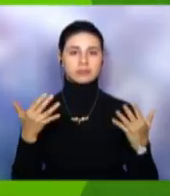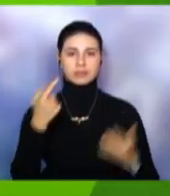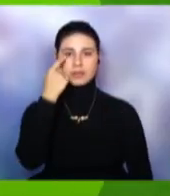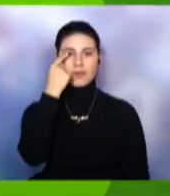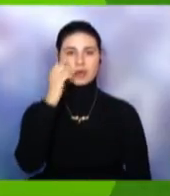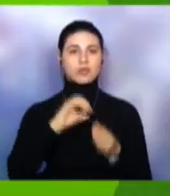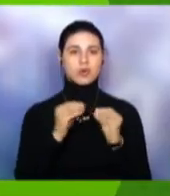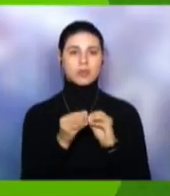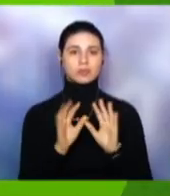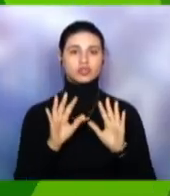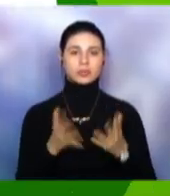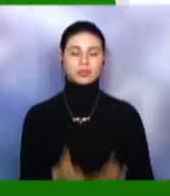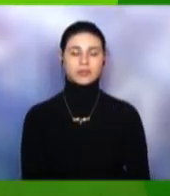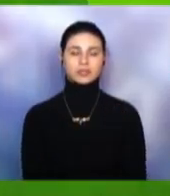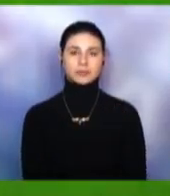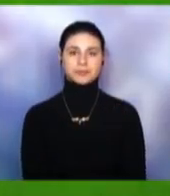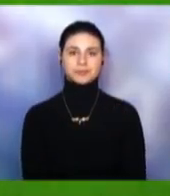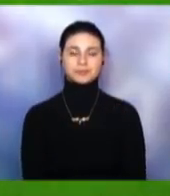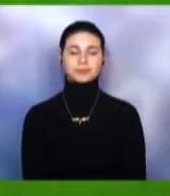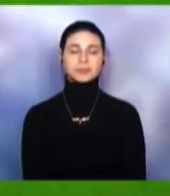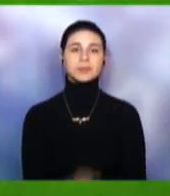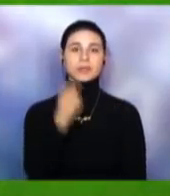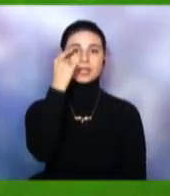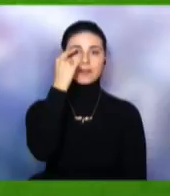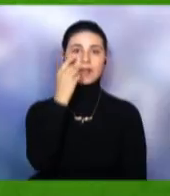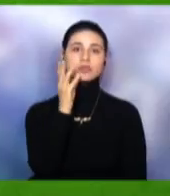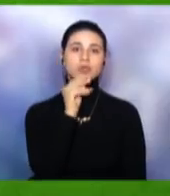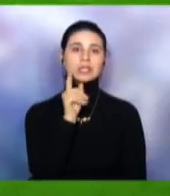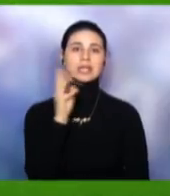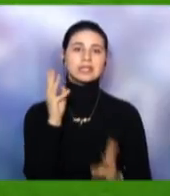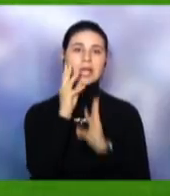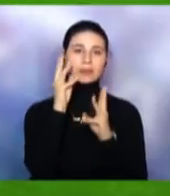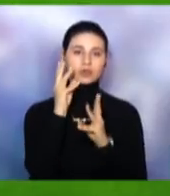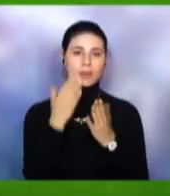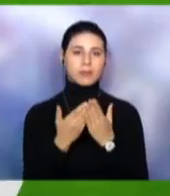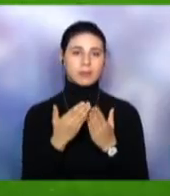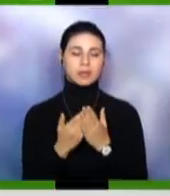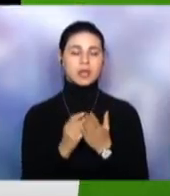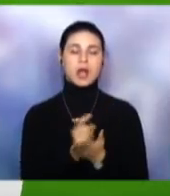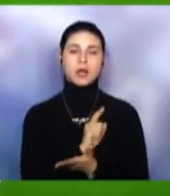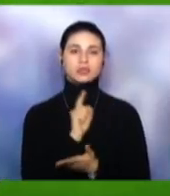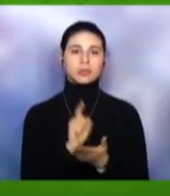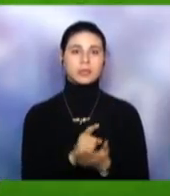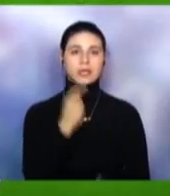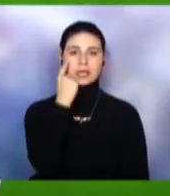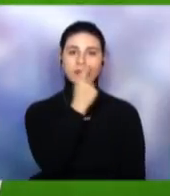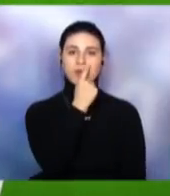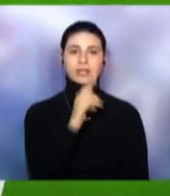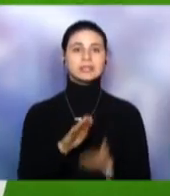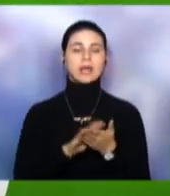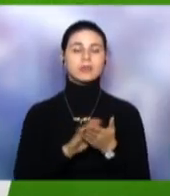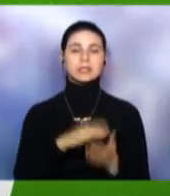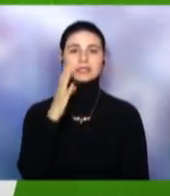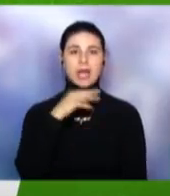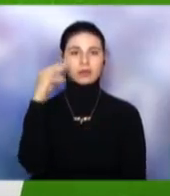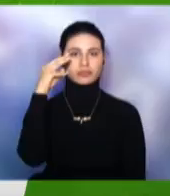მექანიკური ტრავმის შემთხვევაში. თვალის თერმული და ქიმიური დამწრობის დრო საუცილებელია. თვალის გამორეცხვა